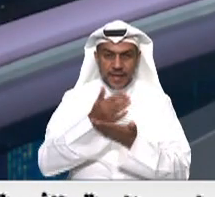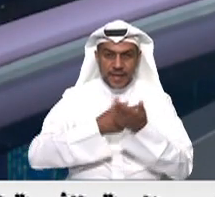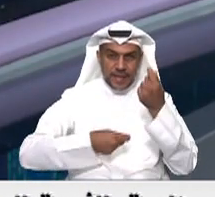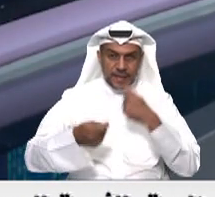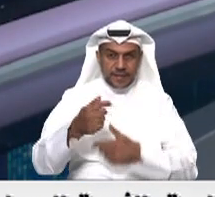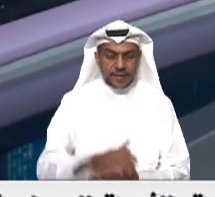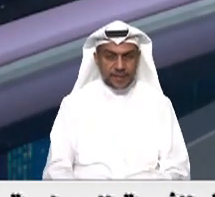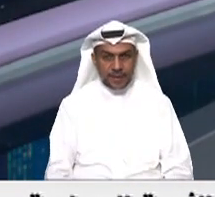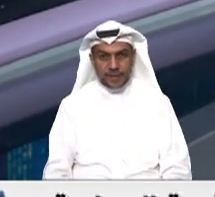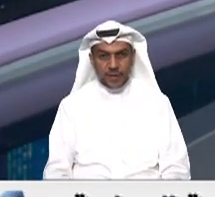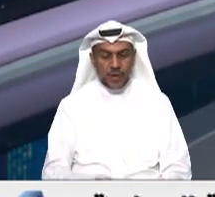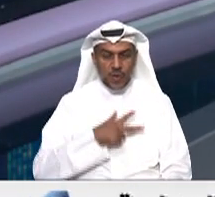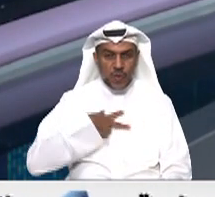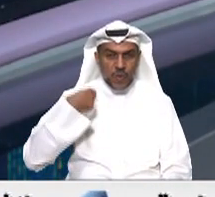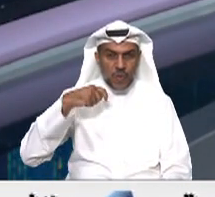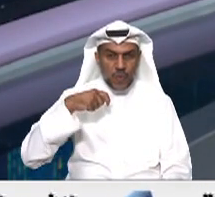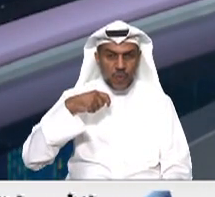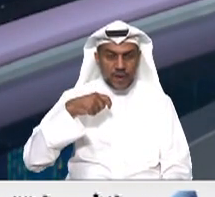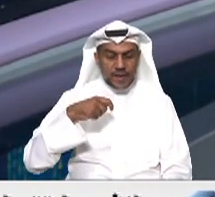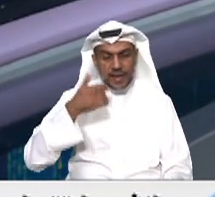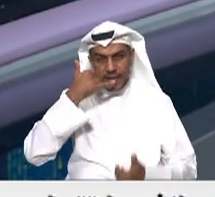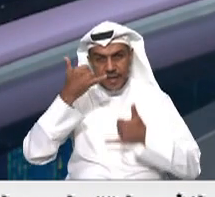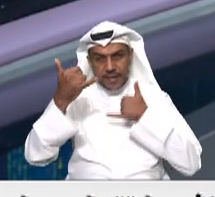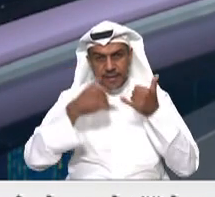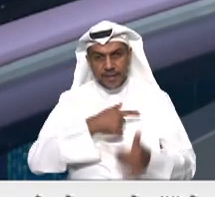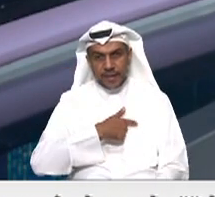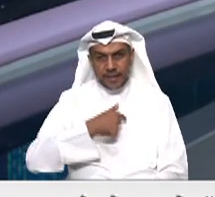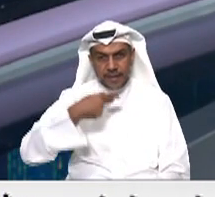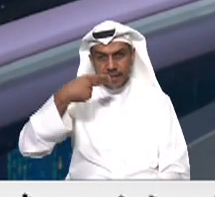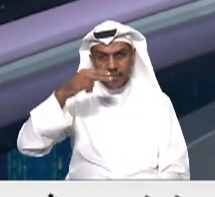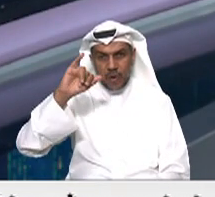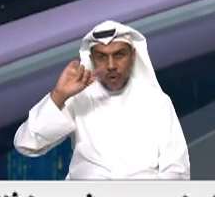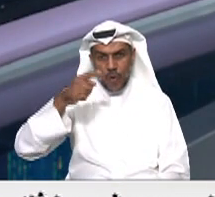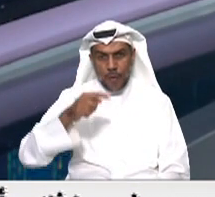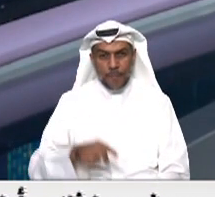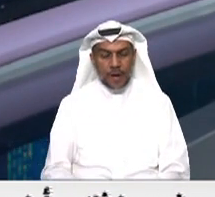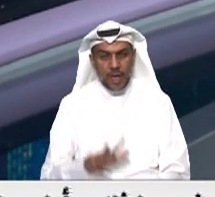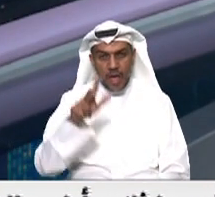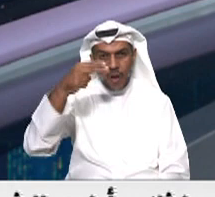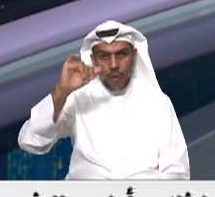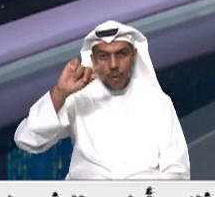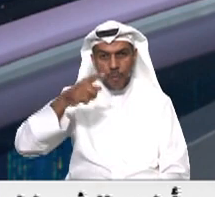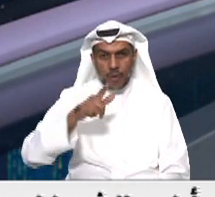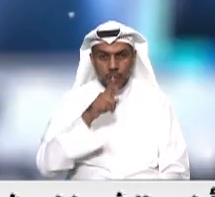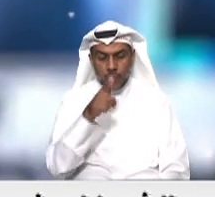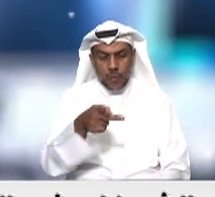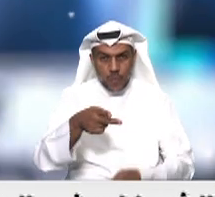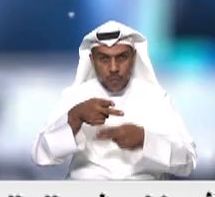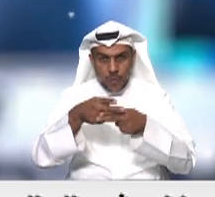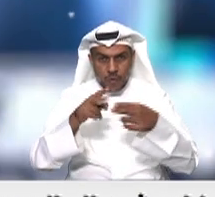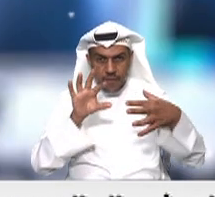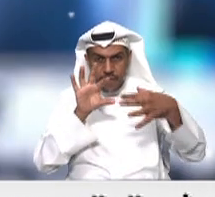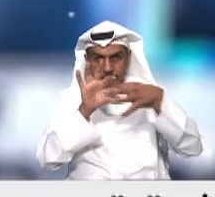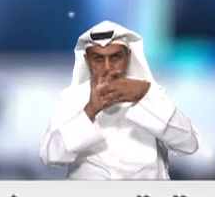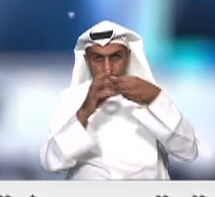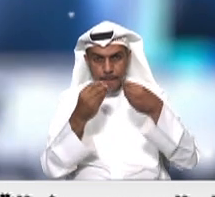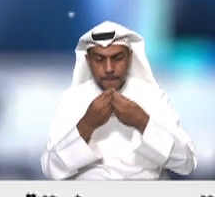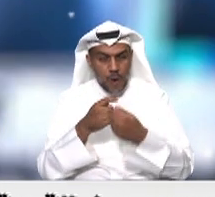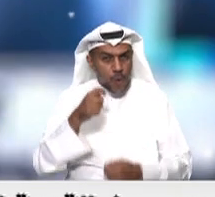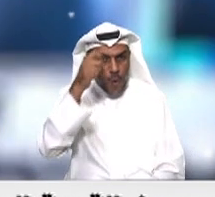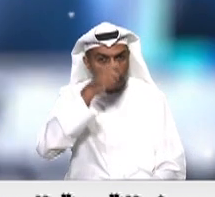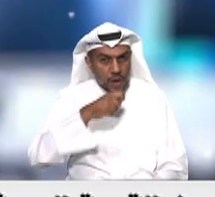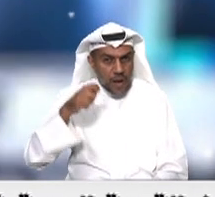اكد وزير الدوله لشؤون الاتصالات عمر لعمر اكد ان الشراكه المستمره بين دوله الكويت وجوجل كلاود